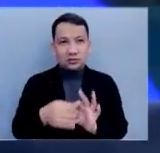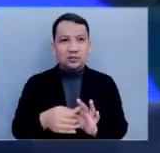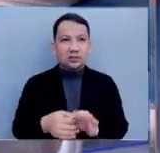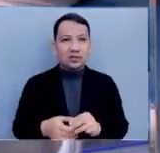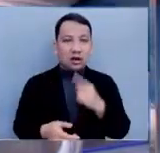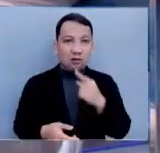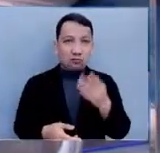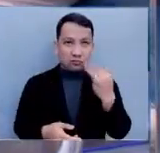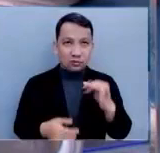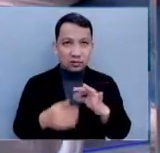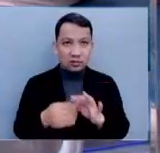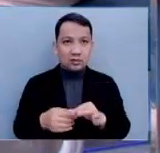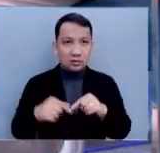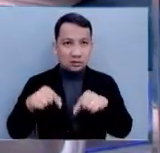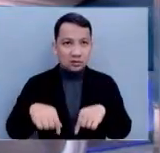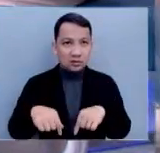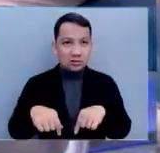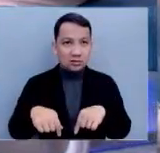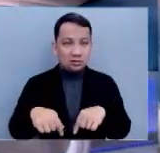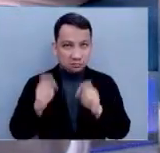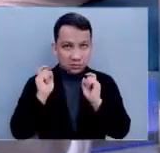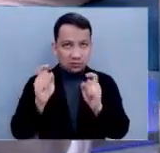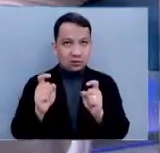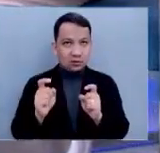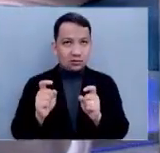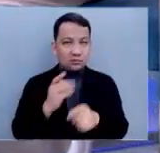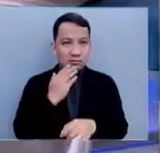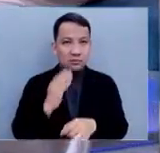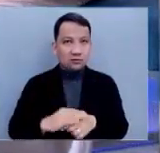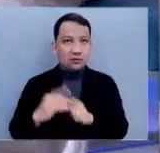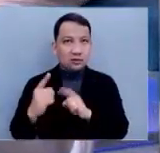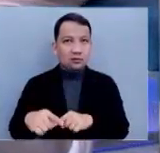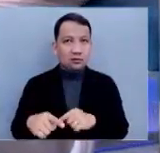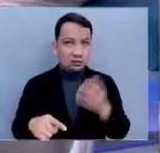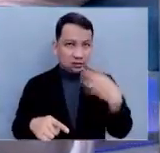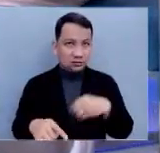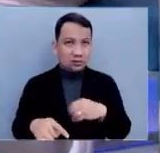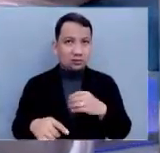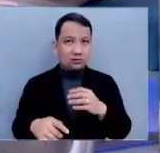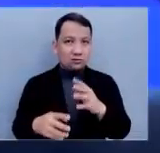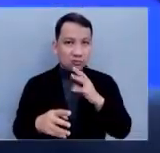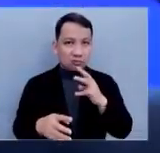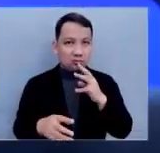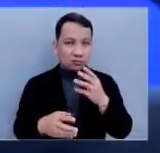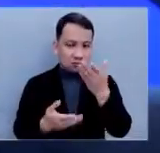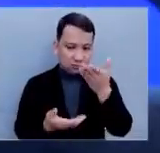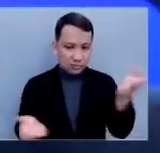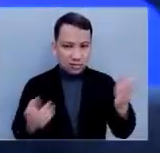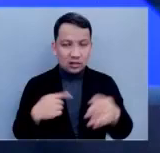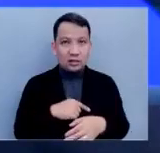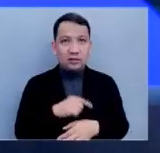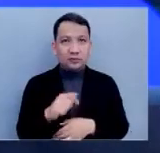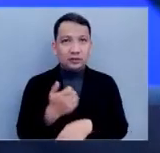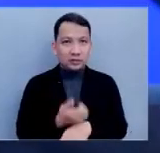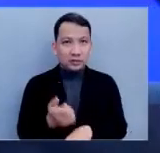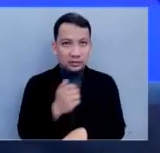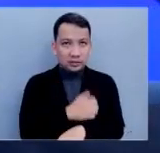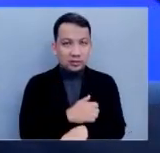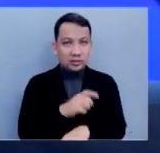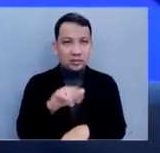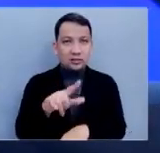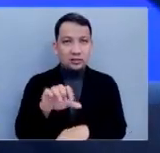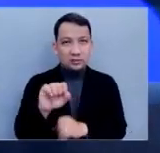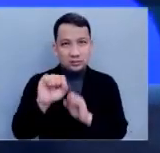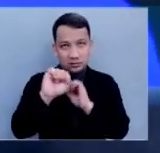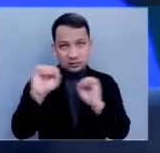Diba, lagi nilang talaga, yun yes. ang pinakamadali, oh. eh, pero masama pala. Masama pala. Mas maganda tubig, oh. inumin nila. Kasi magkakaroon naman kayo ng energy because of the electrolytes. Right.